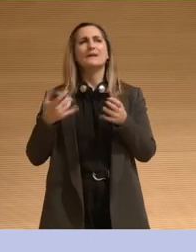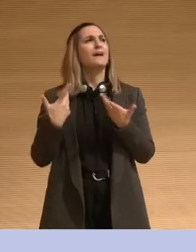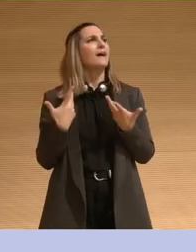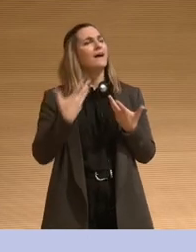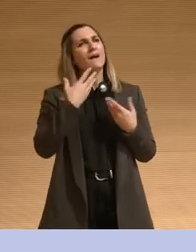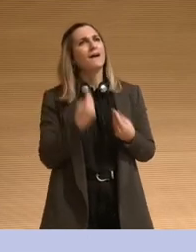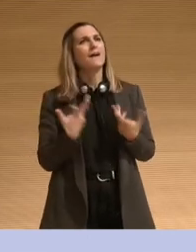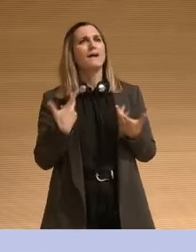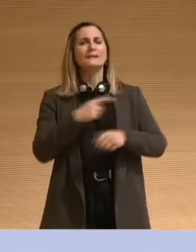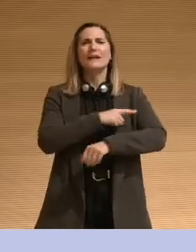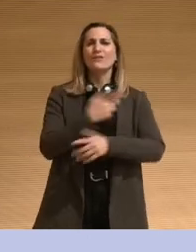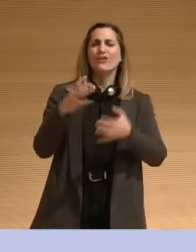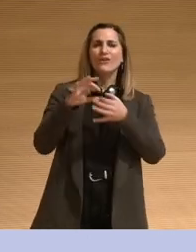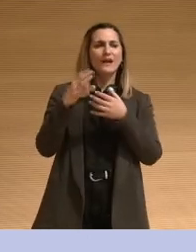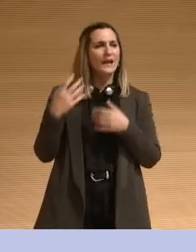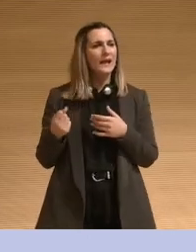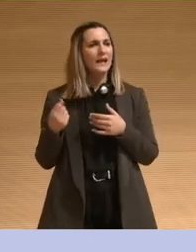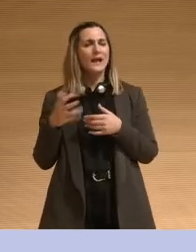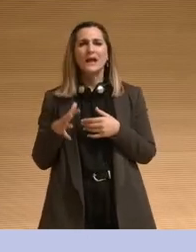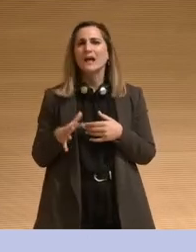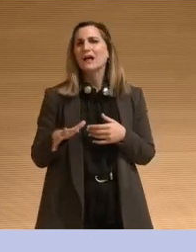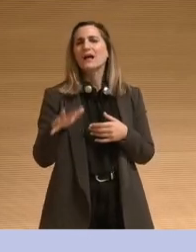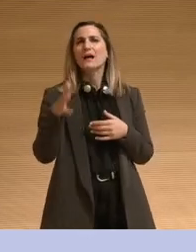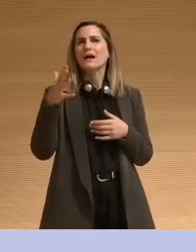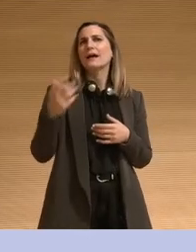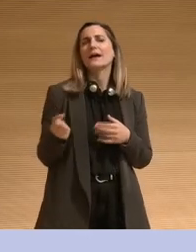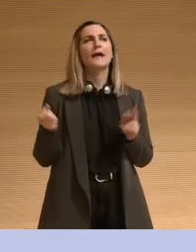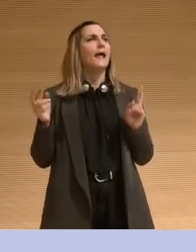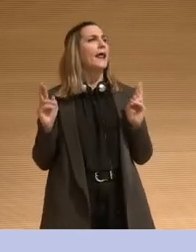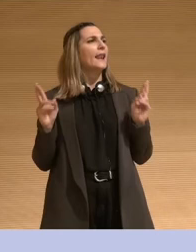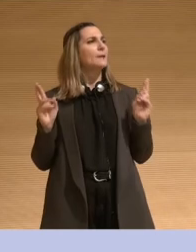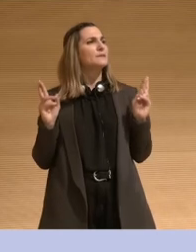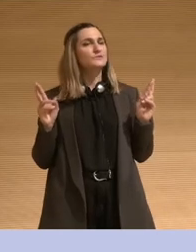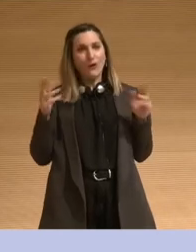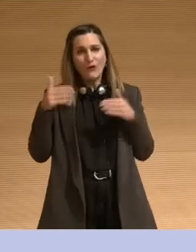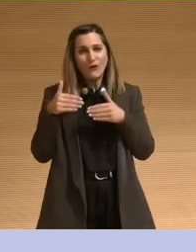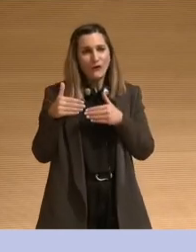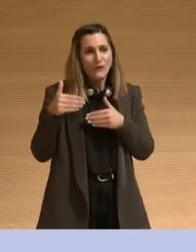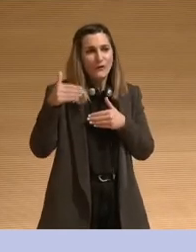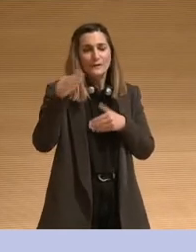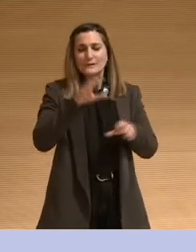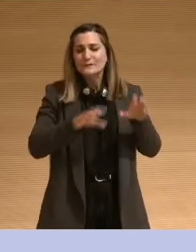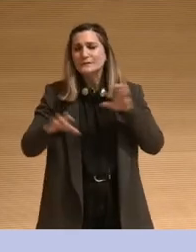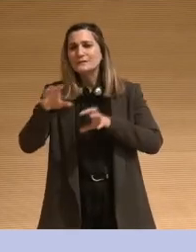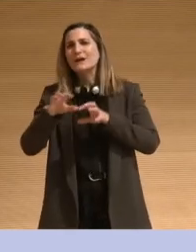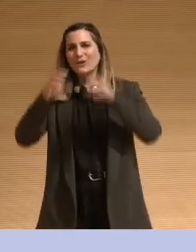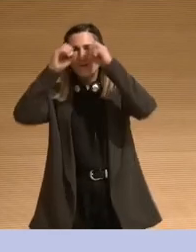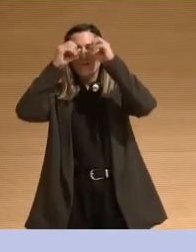ωραία που θα είναι σε λίγο καιρό, ελπίζω, που θα ψάχνουμε, θα